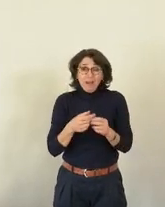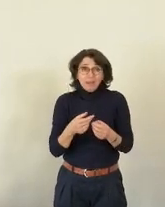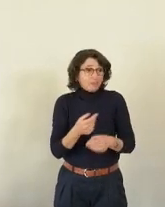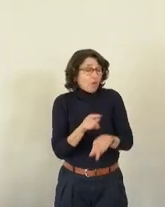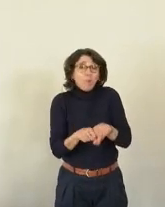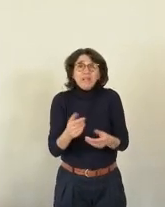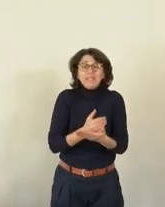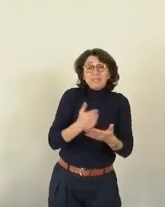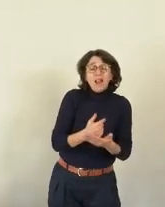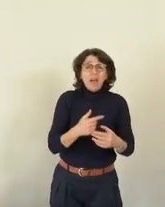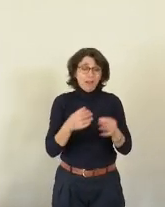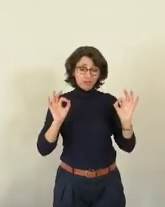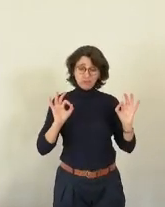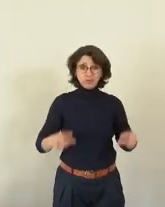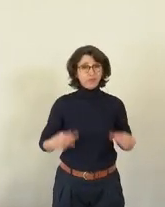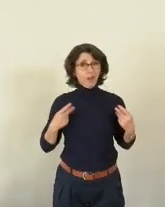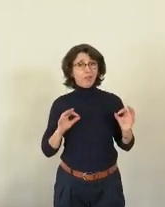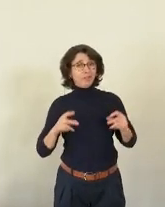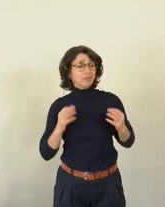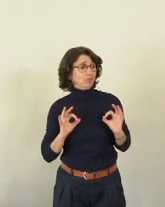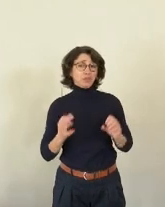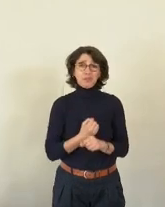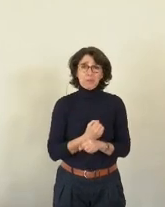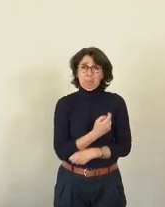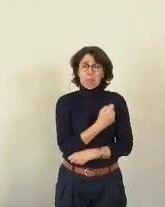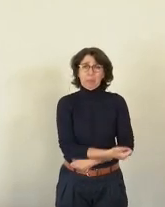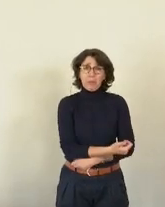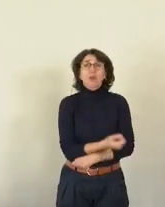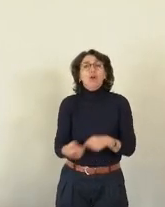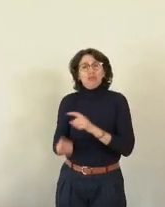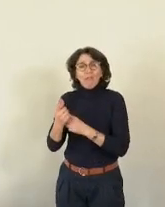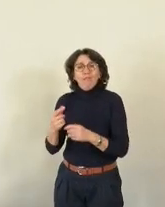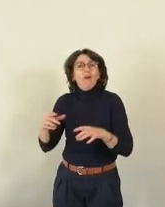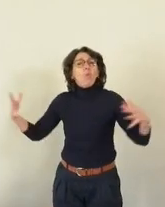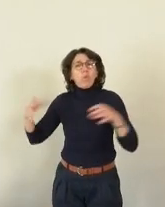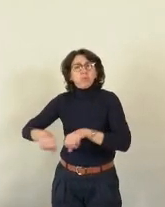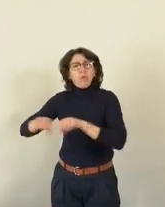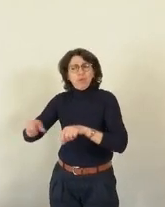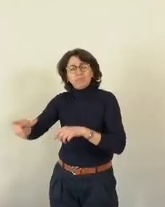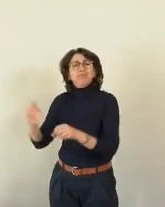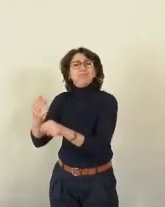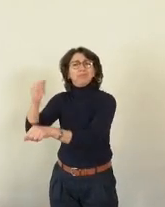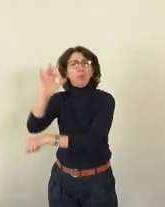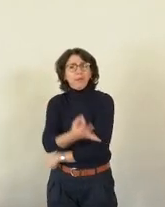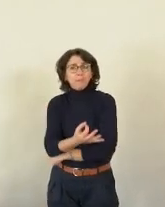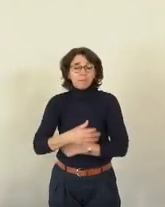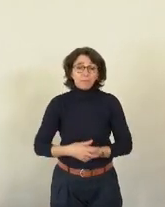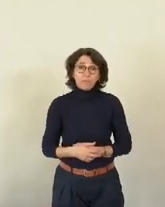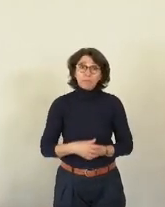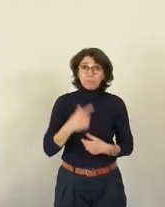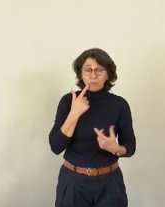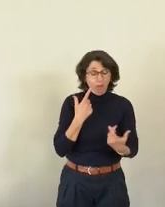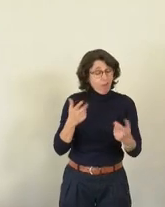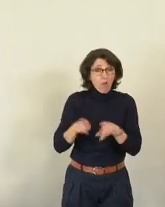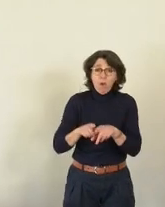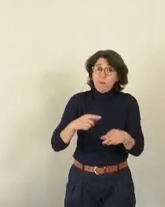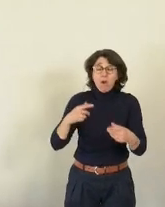gros exploitants le modèle agroalimentaire français est depuis des décennies orienté vers l'exportation livré au marchés internationaux